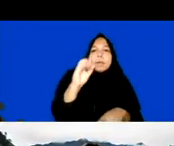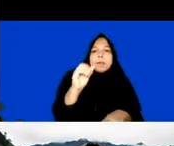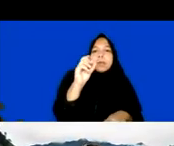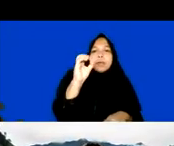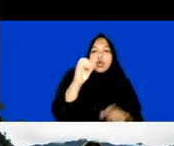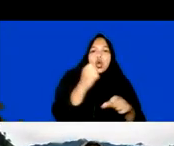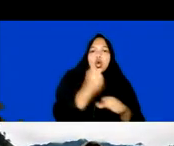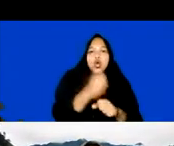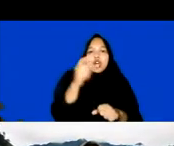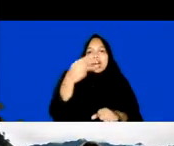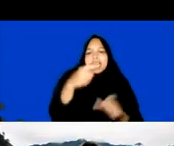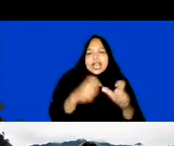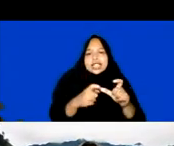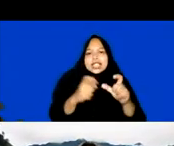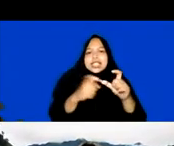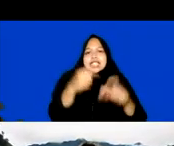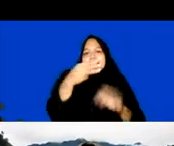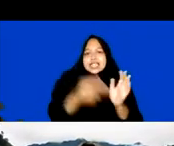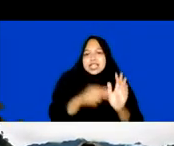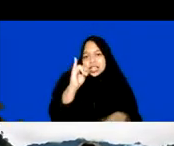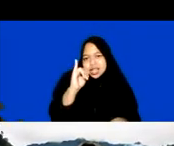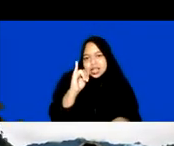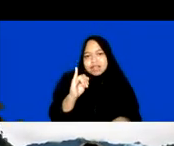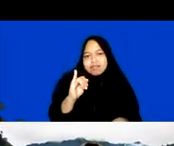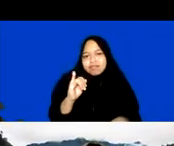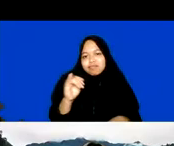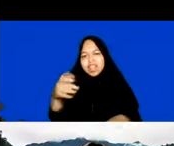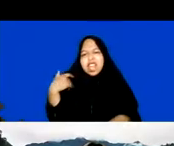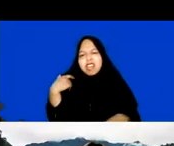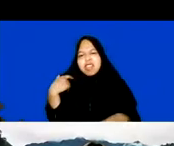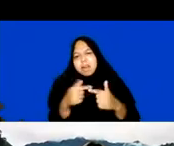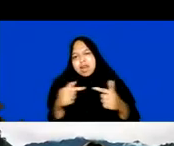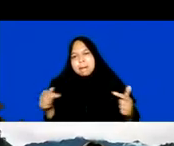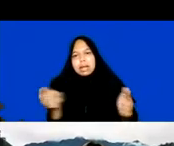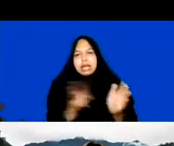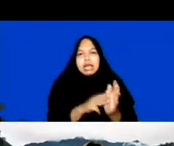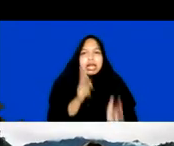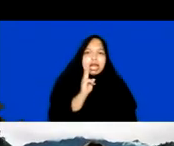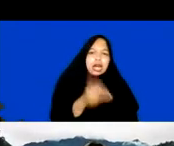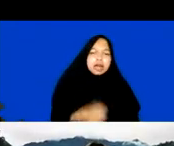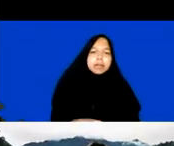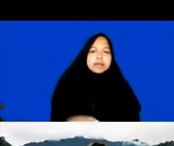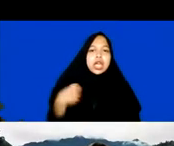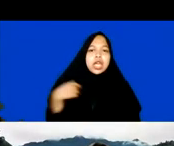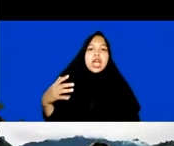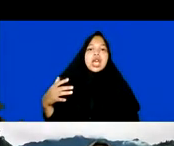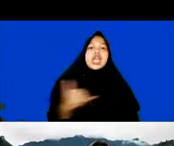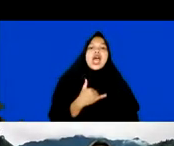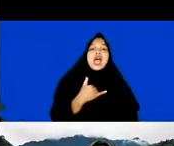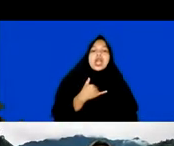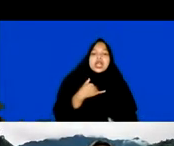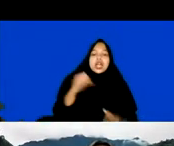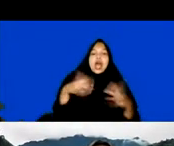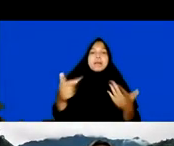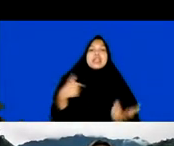selama ini gitu kan, jadi masih ada benang merah lah, dan saya sebenarnya juga percaya, maksudnya apa yang saya buat juga nggak akan